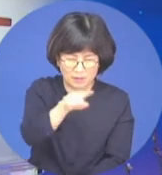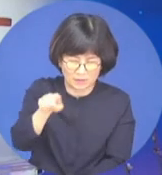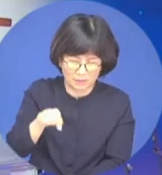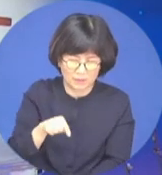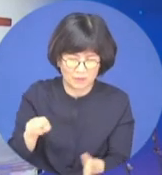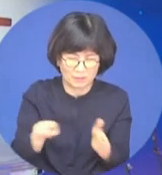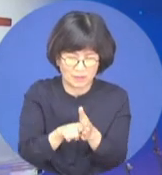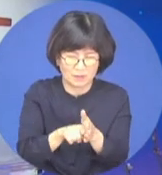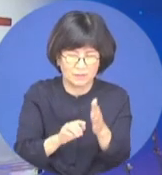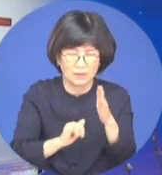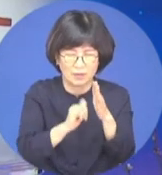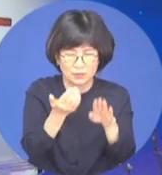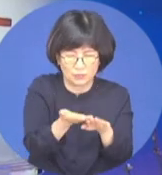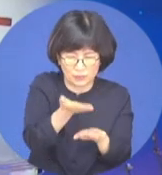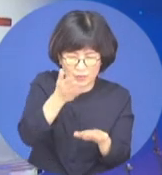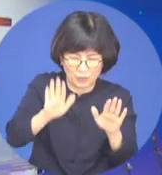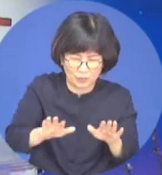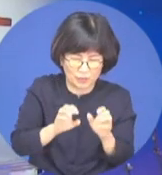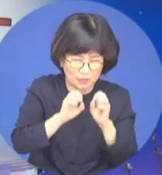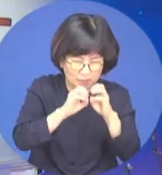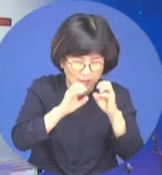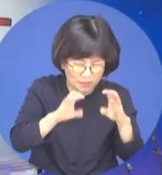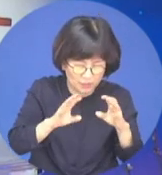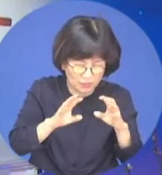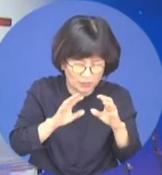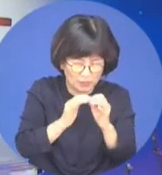이외에 오늘도 파송받아 헌신하는 우리